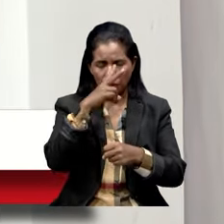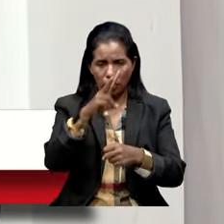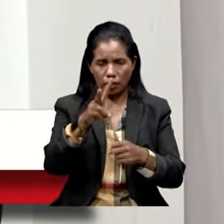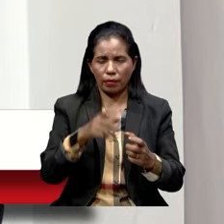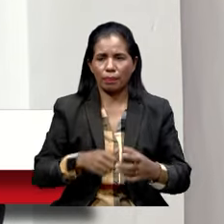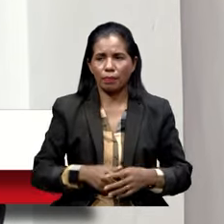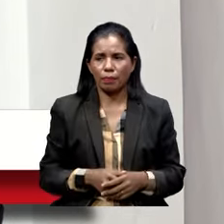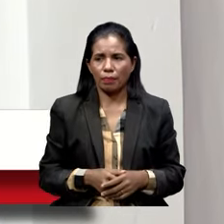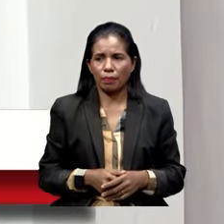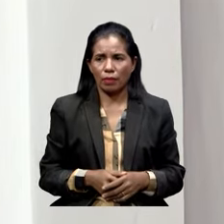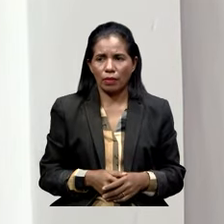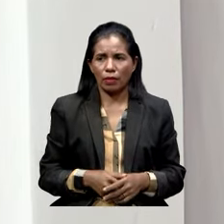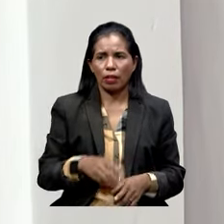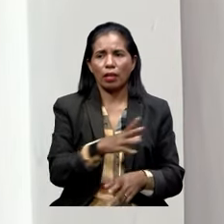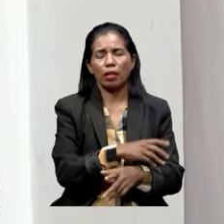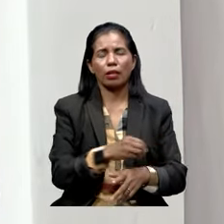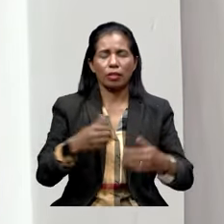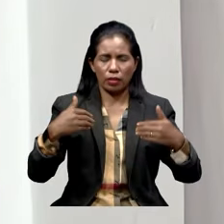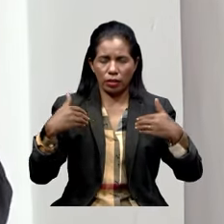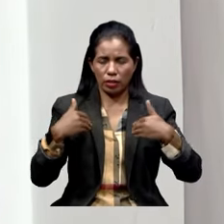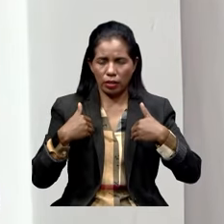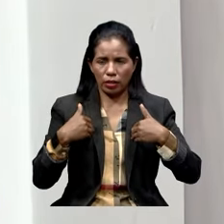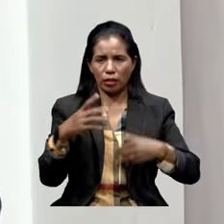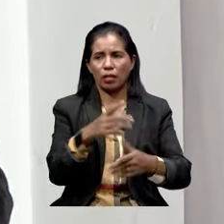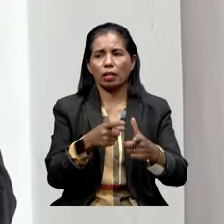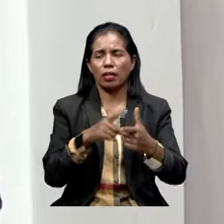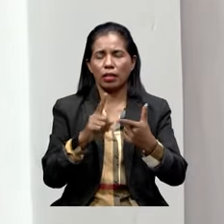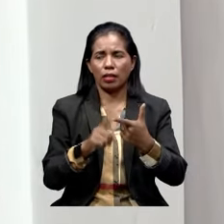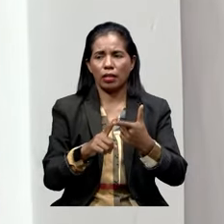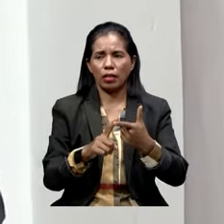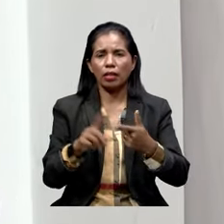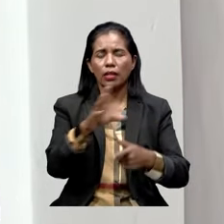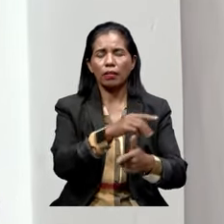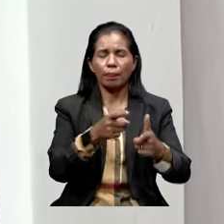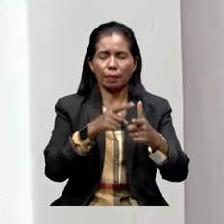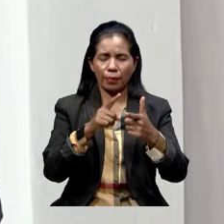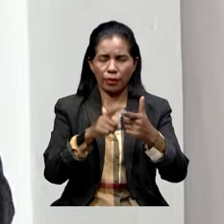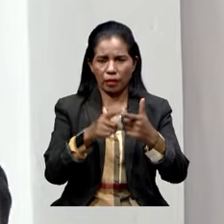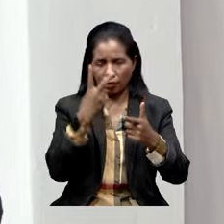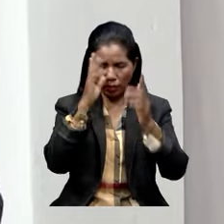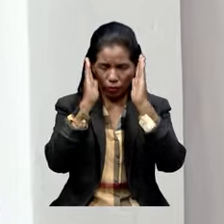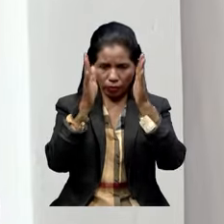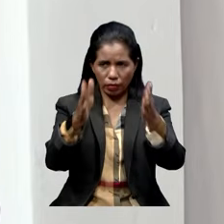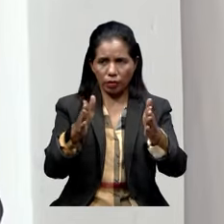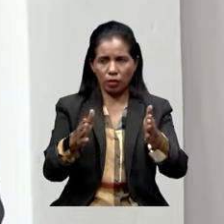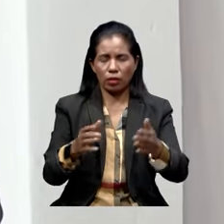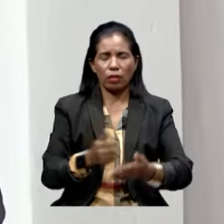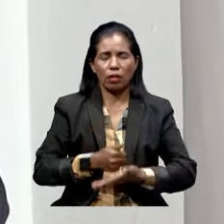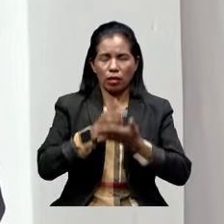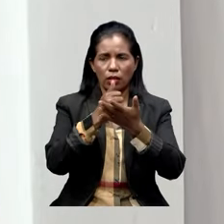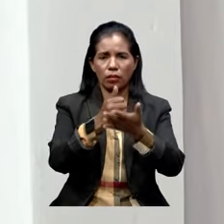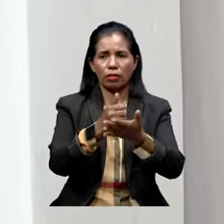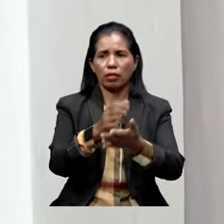lain. Ini kerana ada tekad politik, political will, yang kuat dari pemimpin-pemimpin